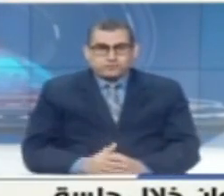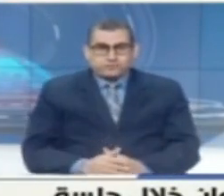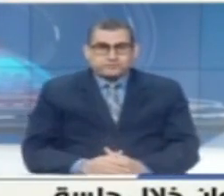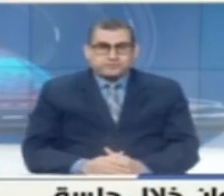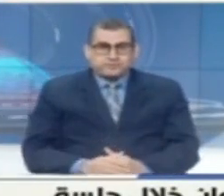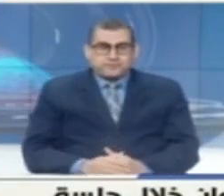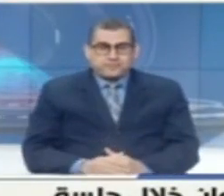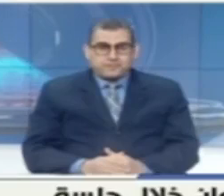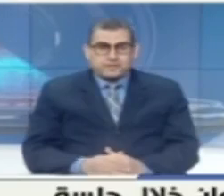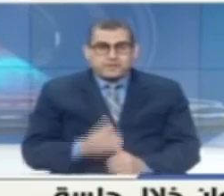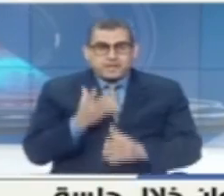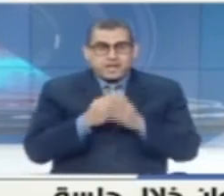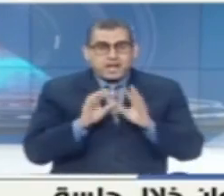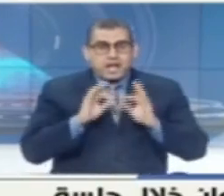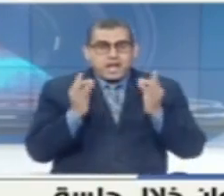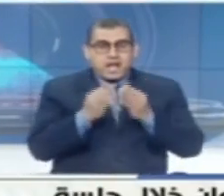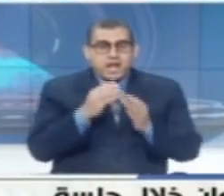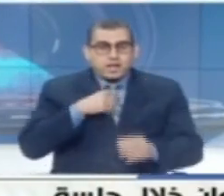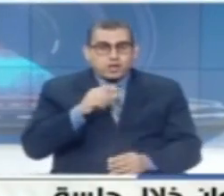أهل النوبة ناس طيبين